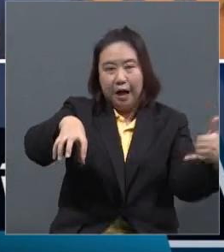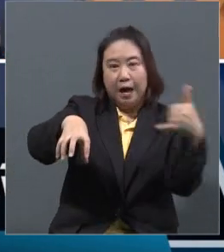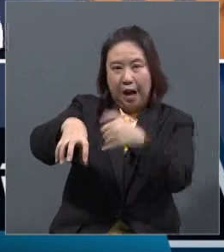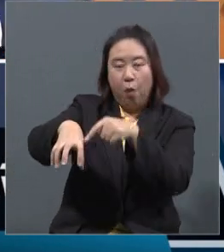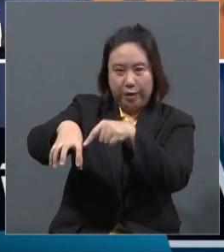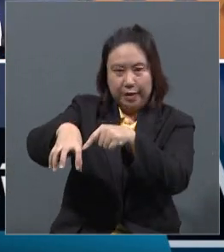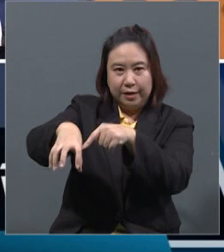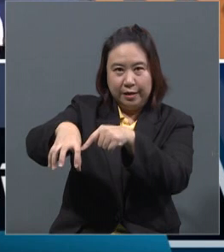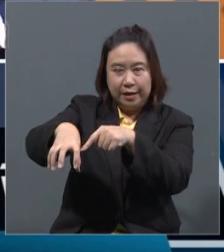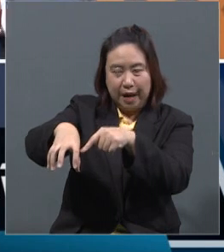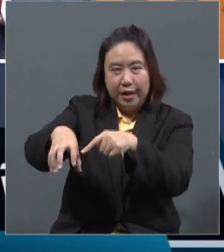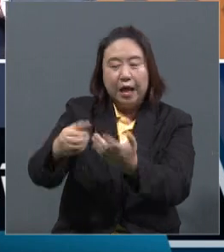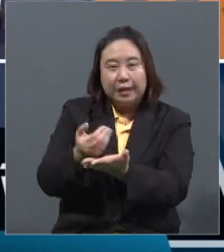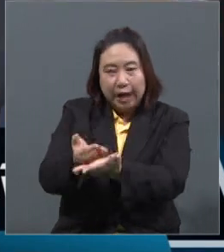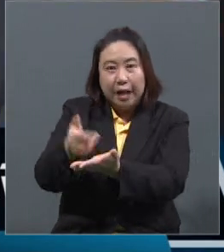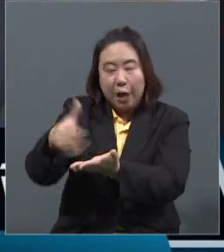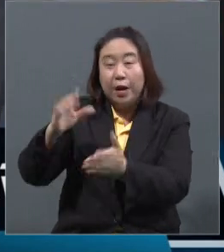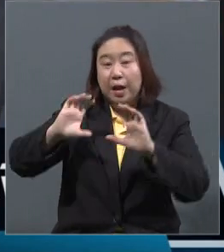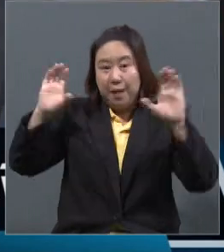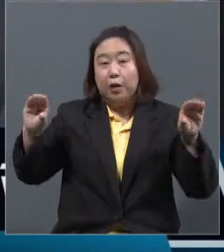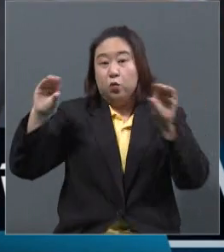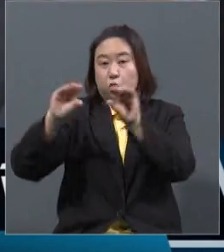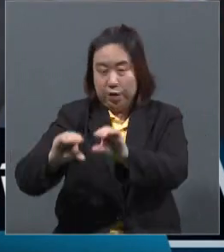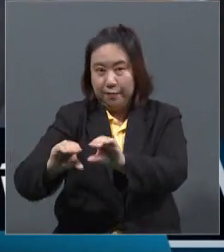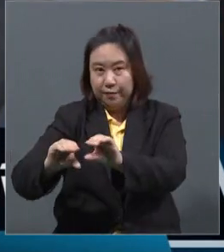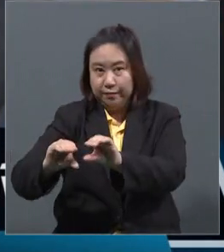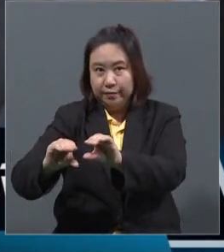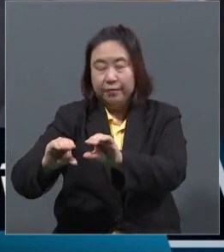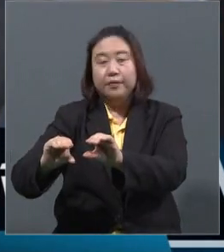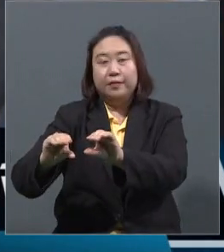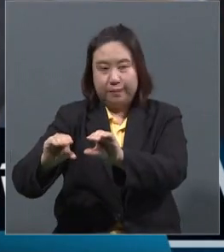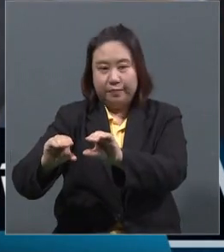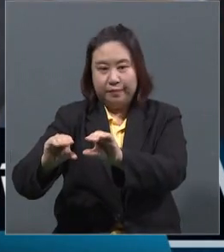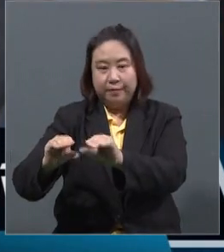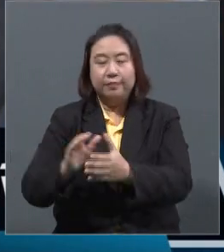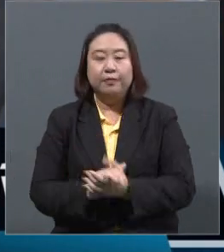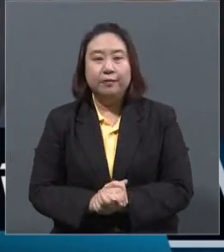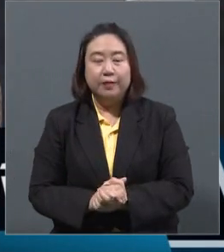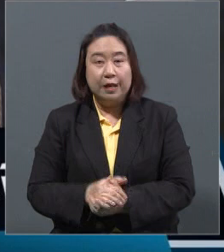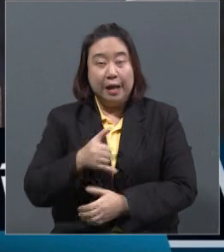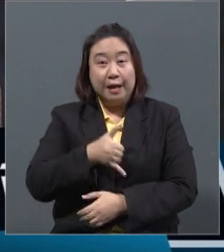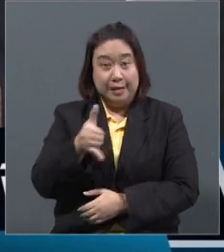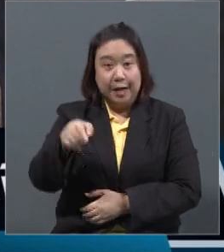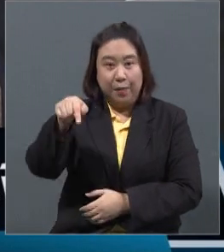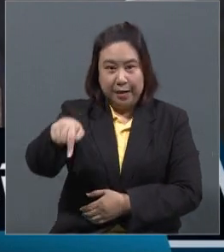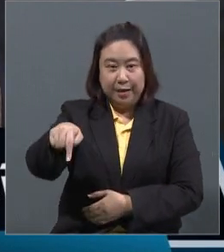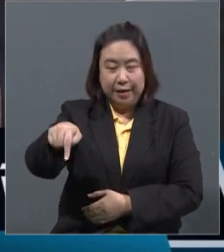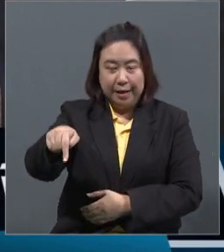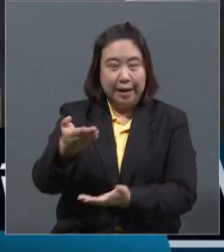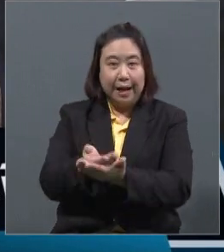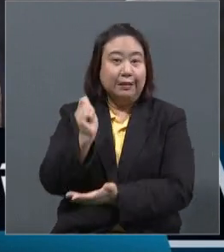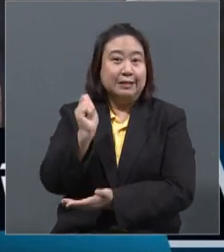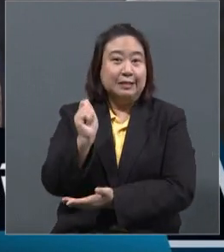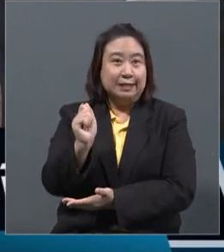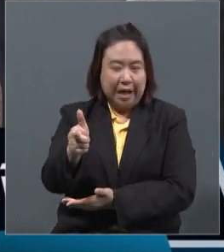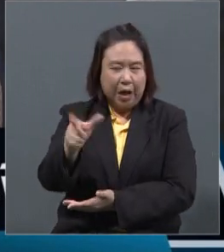ซับซิไดซ์บางส่วนและมีรายได้จากอันอื่นบางส่วนพรีเมียมนี้ต่ำครับเดินเข้าไปสู่นักก้าจ่ายพรีเมียมที่รา